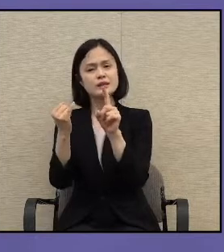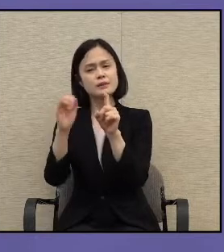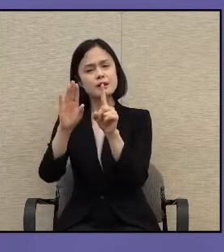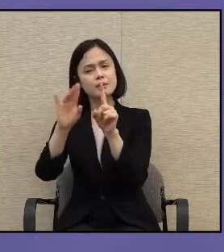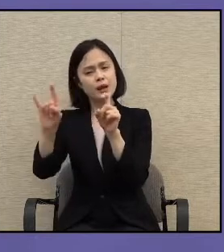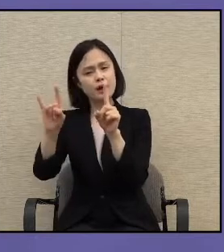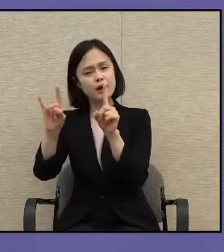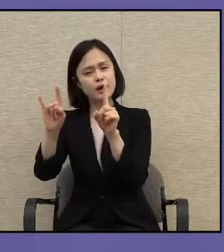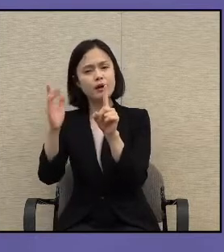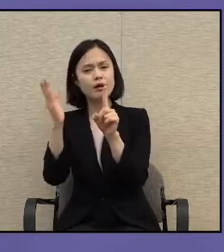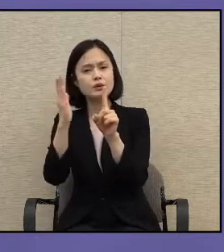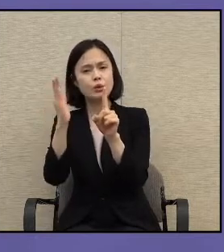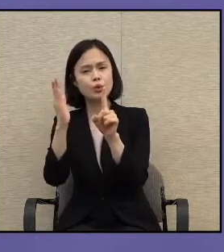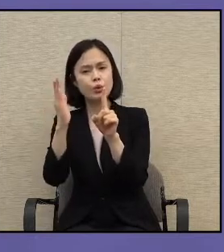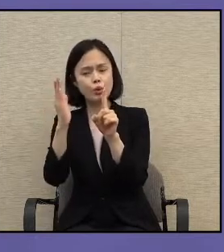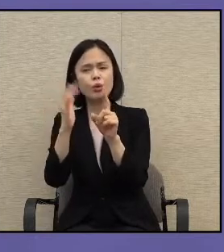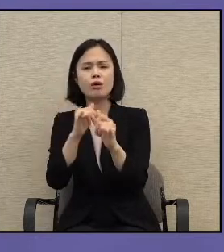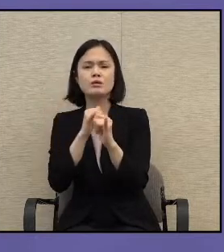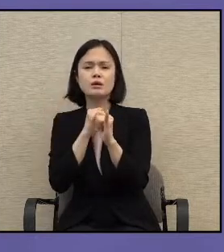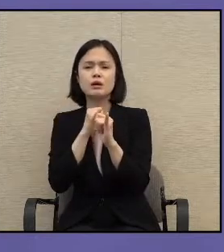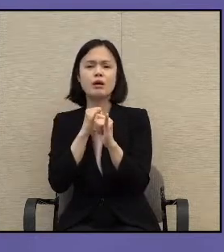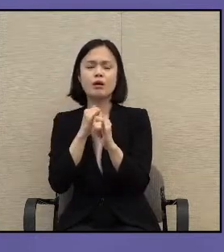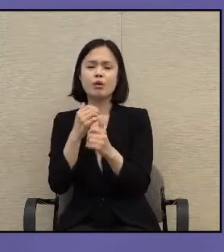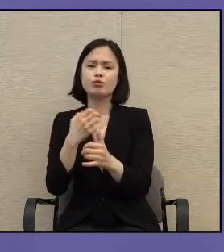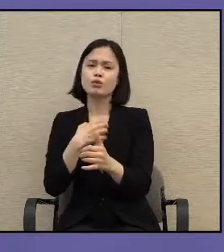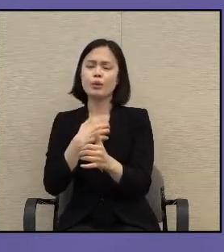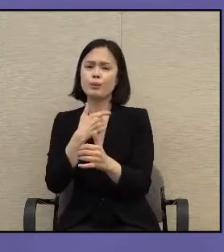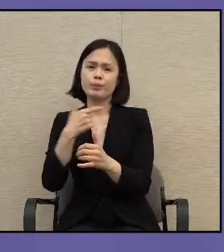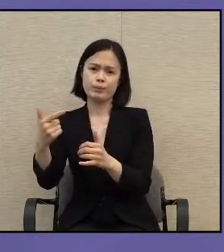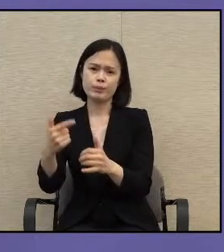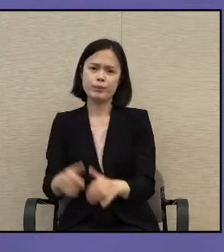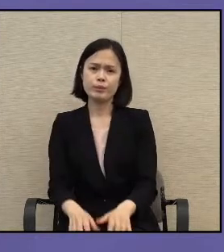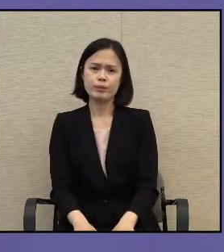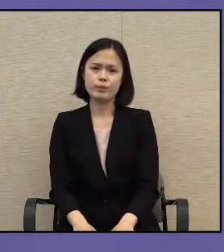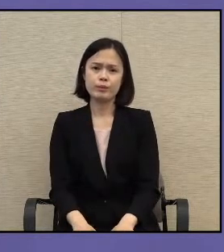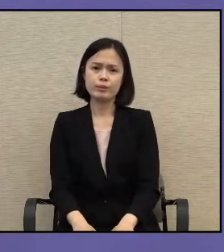더 보여주고 있는 거예요. 그래서 곧 이제